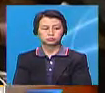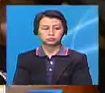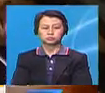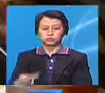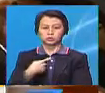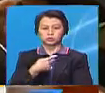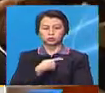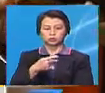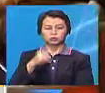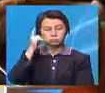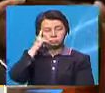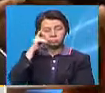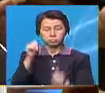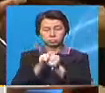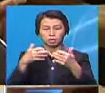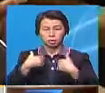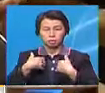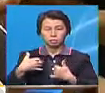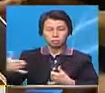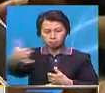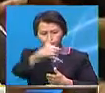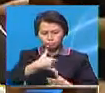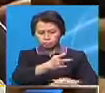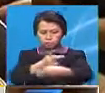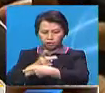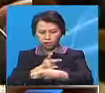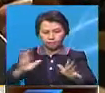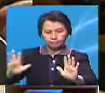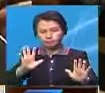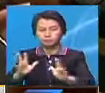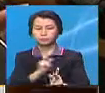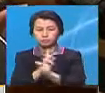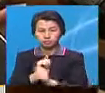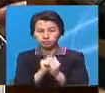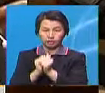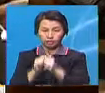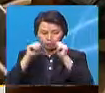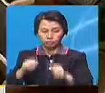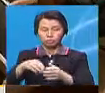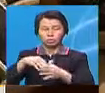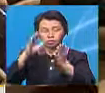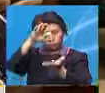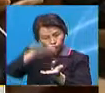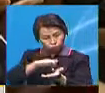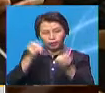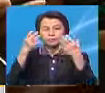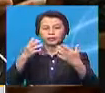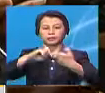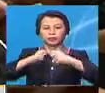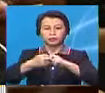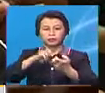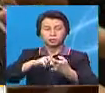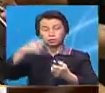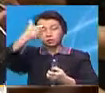kita harap dengan adanya Apa nama rondaan bersama ini ianya akan dapat mengurangkan banyak masalah di sana kerana